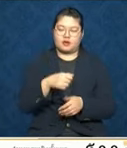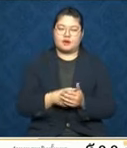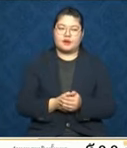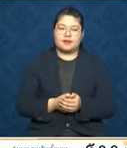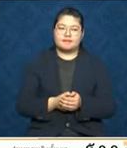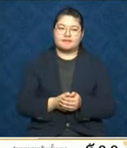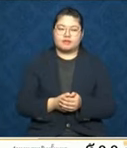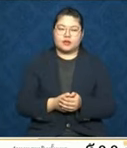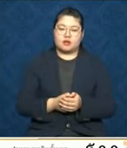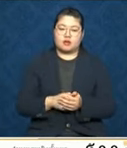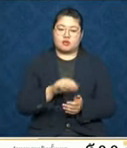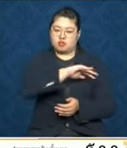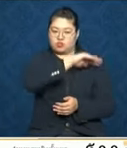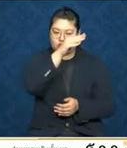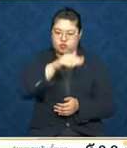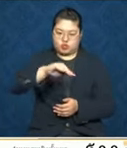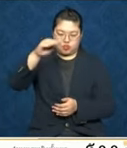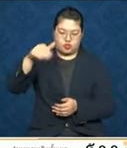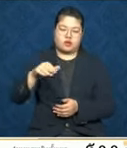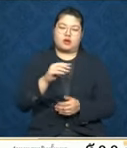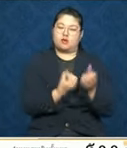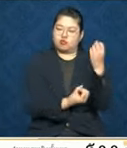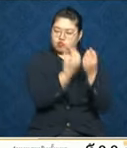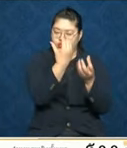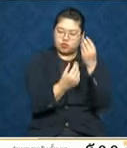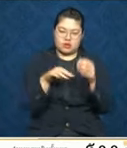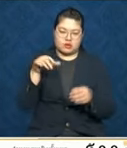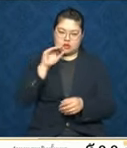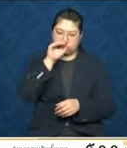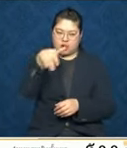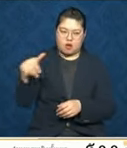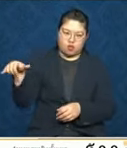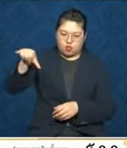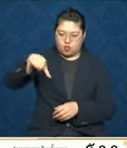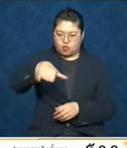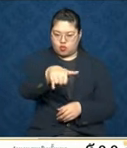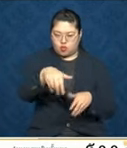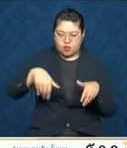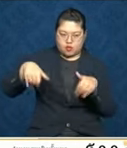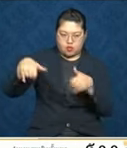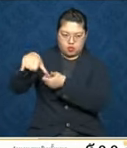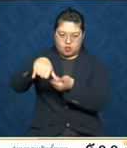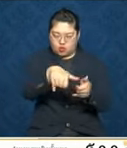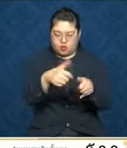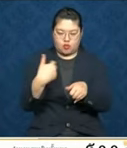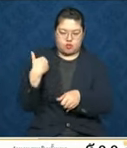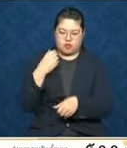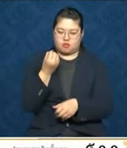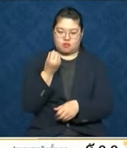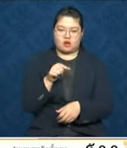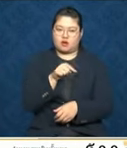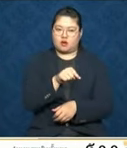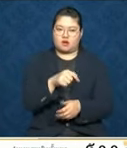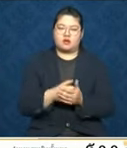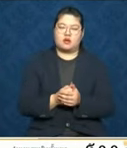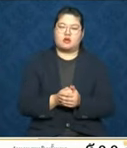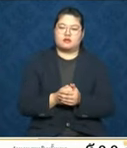ได้เดินทางข้ามเขาเปลี่ยนมาที่อำเภอปักธงชัยครับที่ตำบลลำนางแก้วตำบลตะขบซึ่งตอนนี้นะครับช้างเชือก